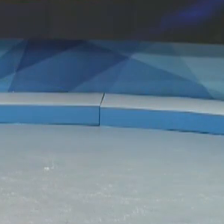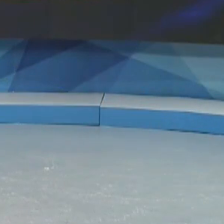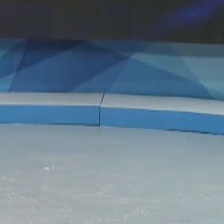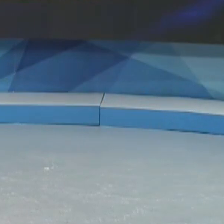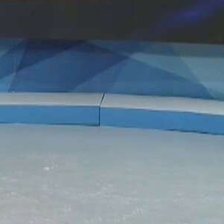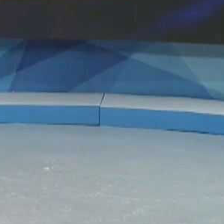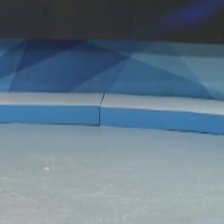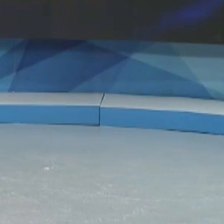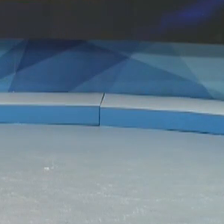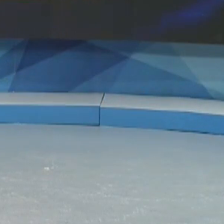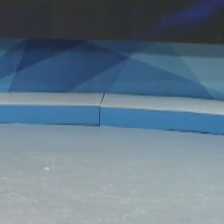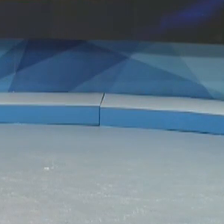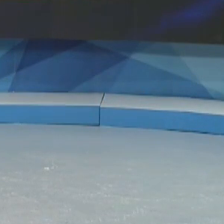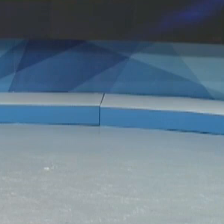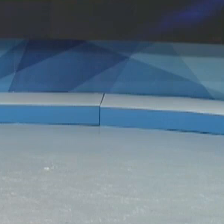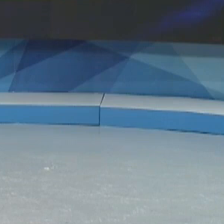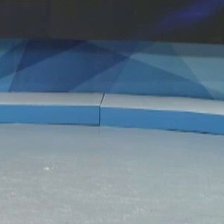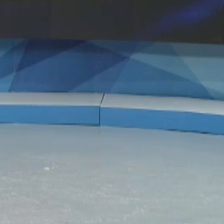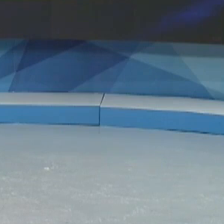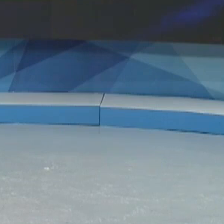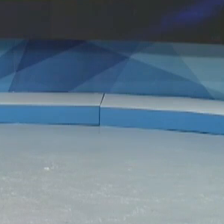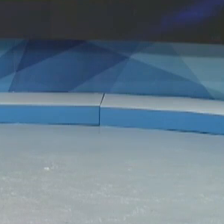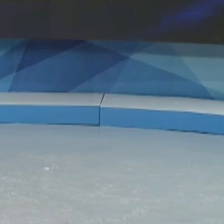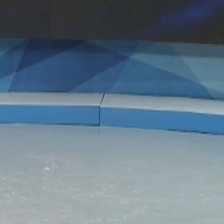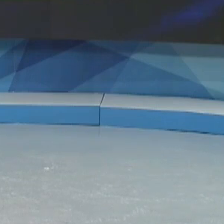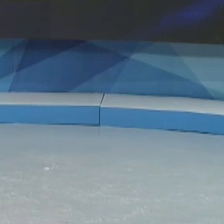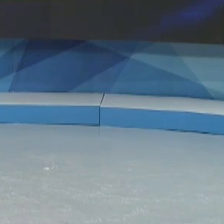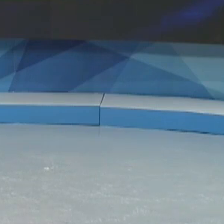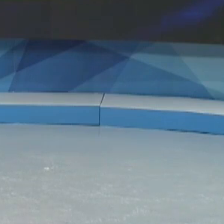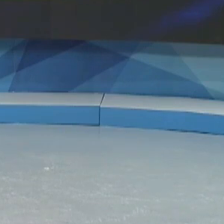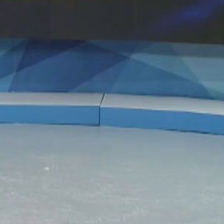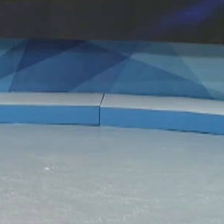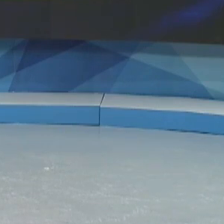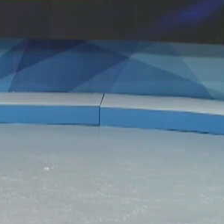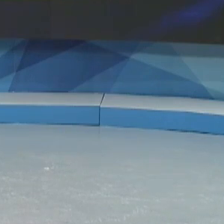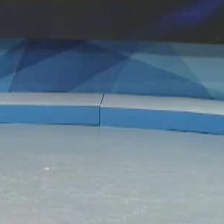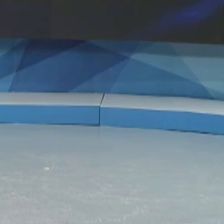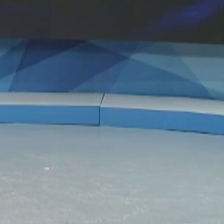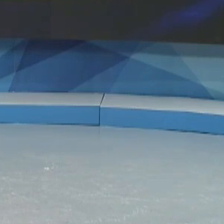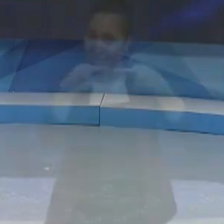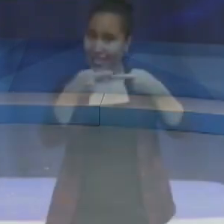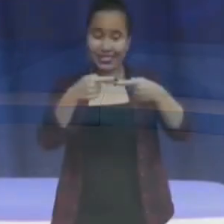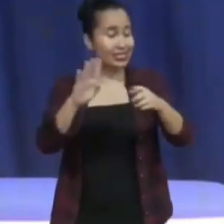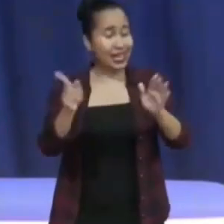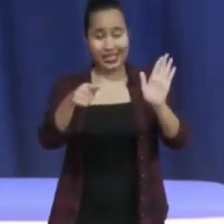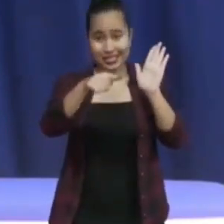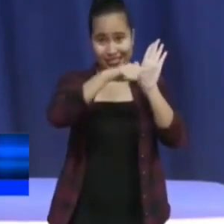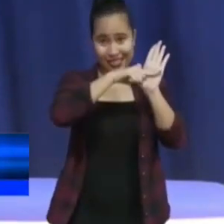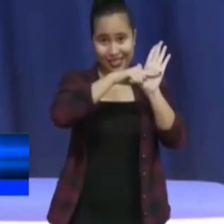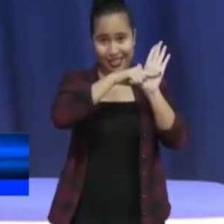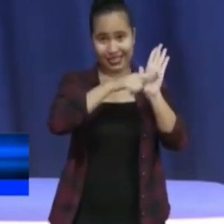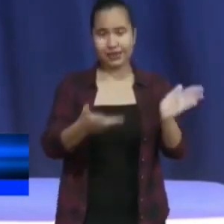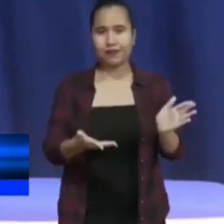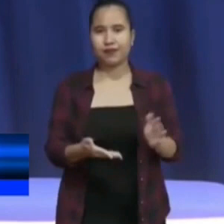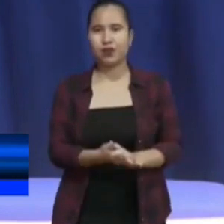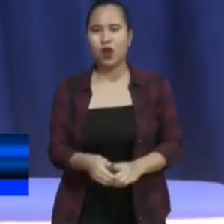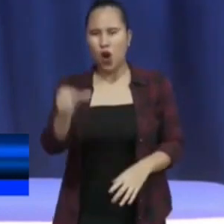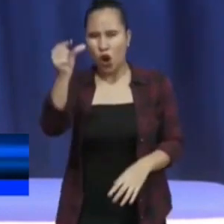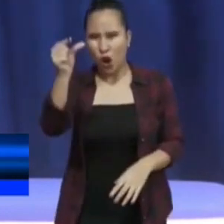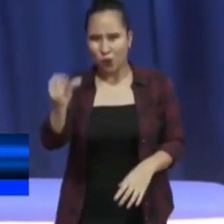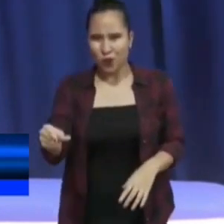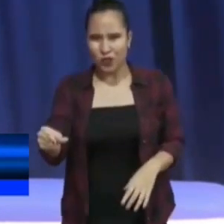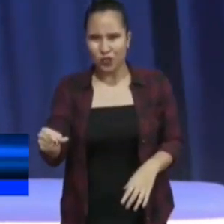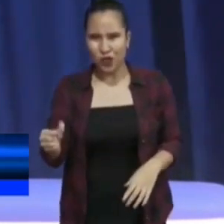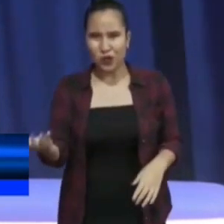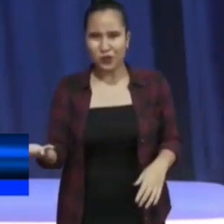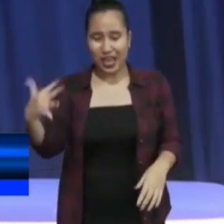gesloten was. Jesuren zegt dat de BOG-directeur negatief is getest. Iemand die voor haar had waargenomen op